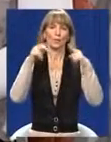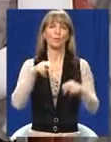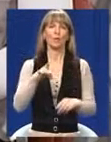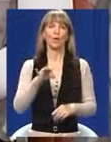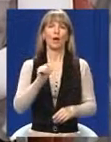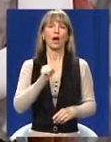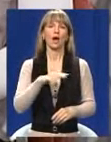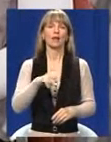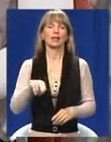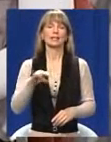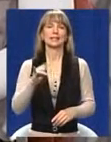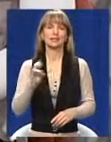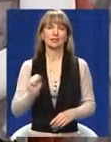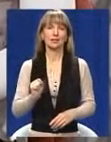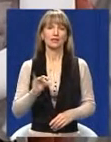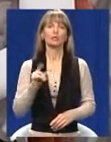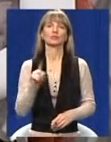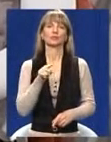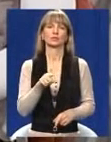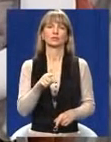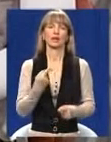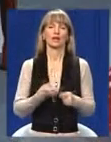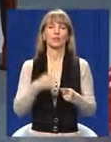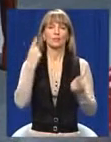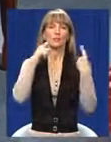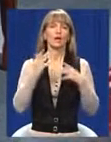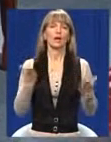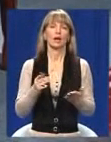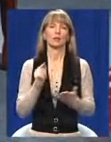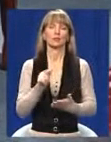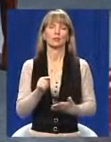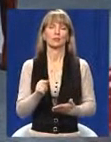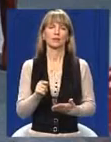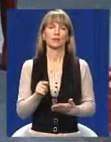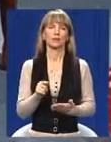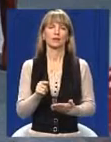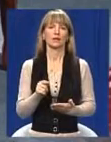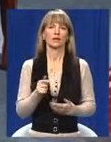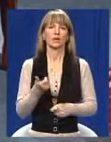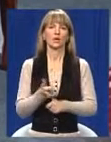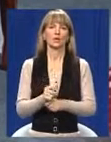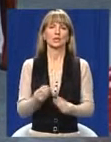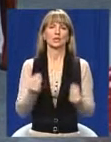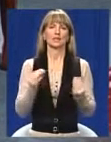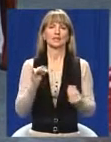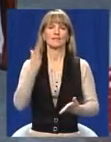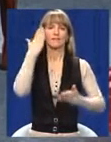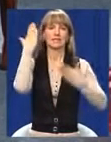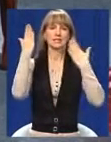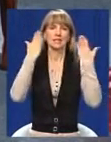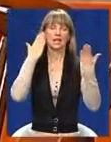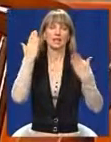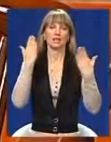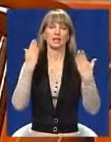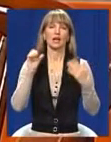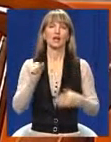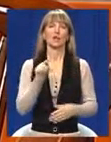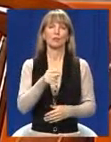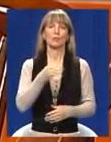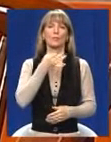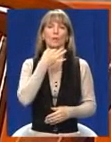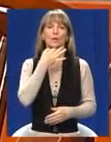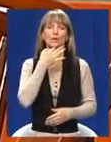Аладдіна? Так. І що ти, як тобі цей мультик? Ну, дуже якісний і дуже веселий. А скажи, а тобі